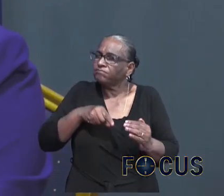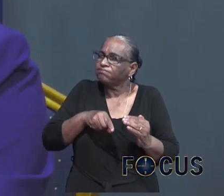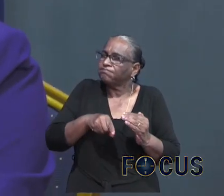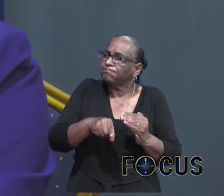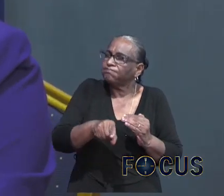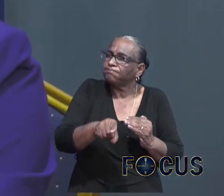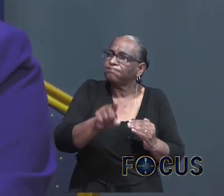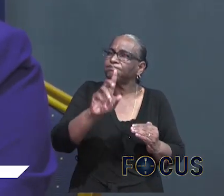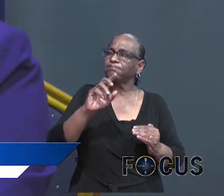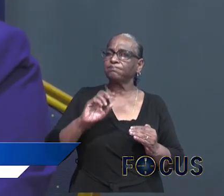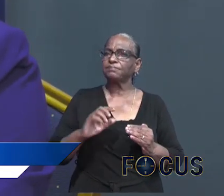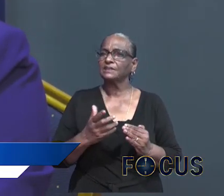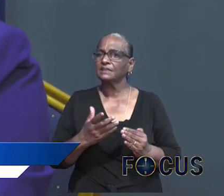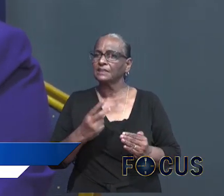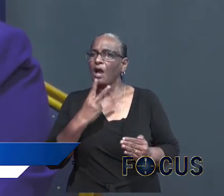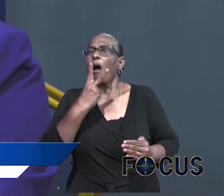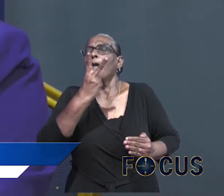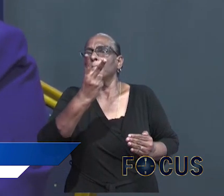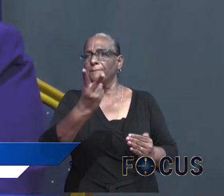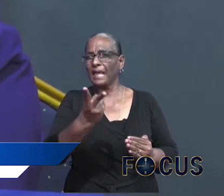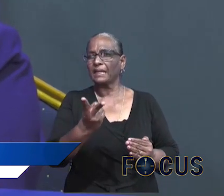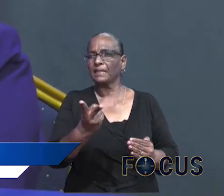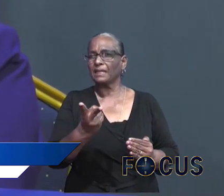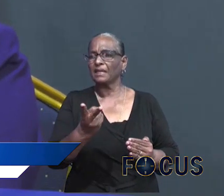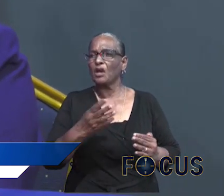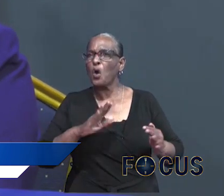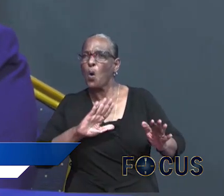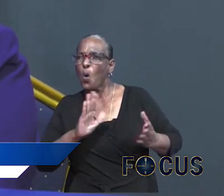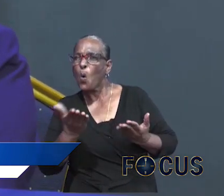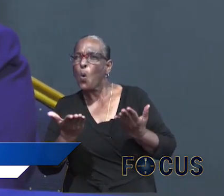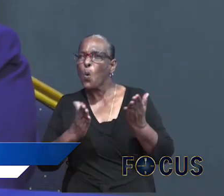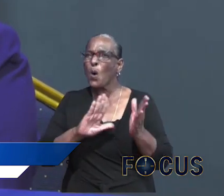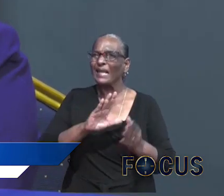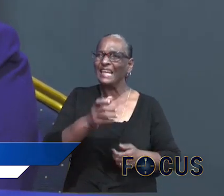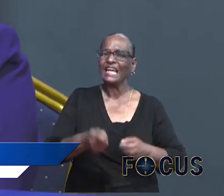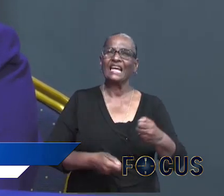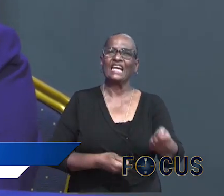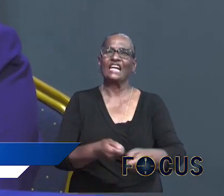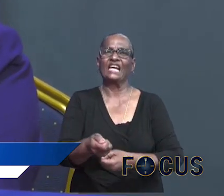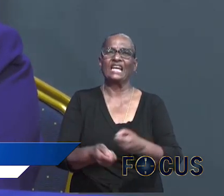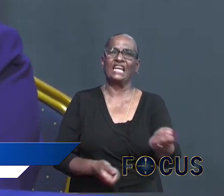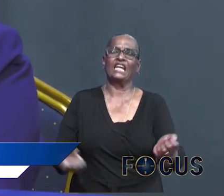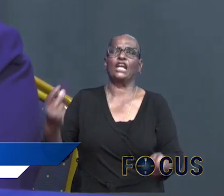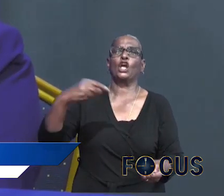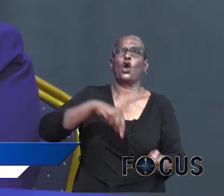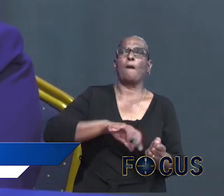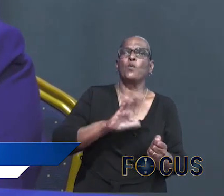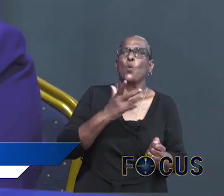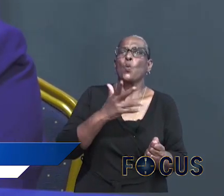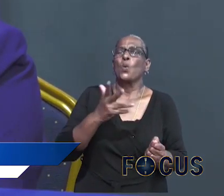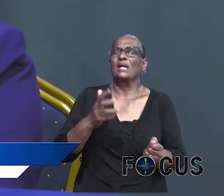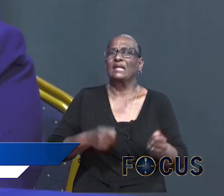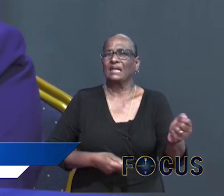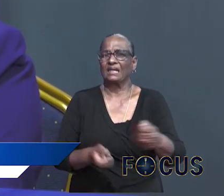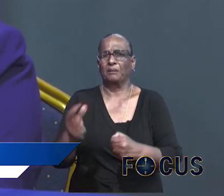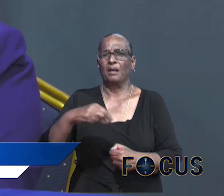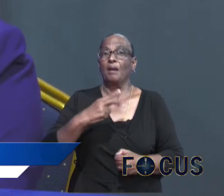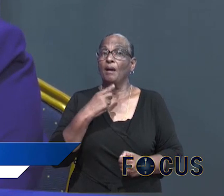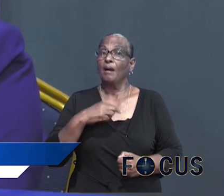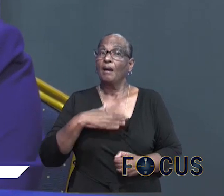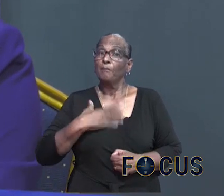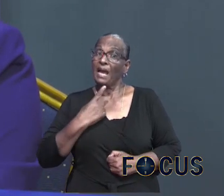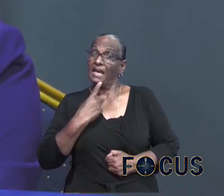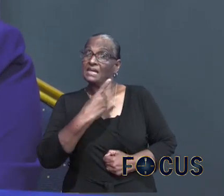vragen, die opmerkingen, wanneer komt de regering? Mag ik een handreiking